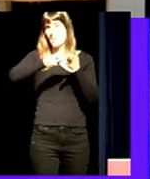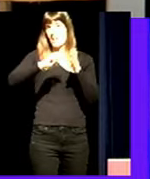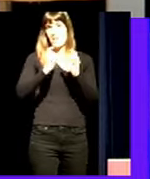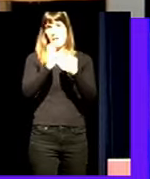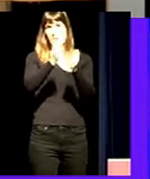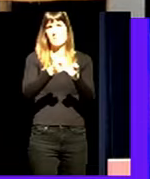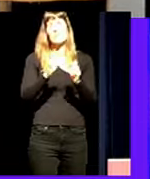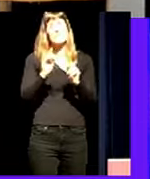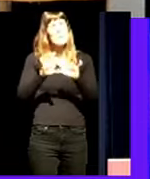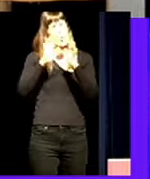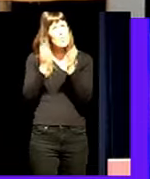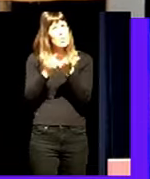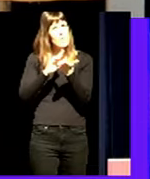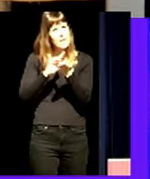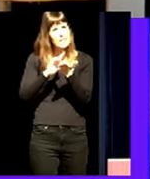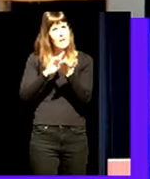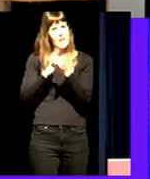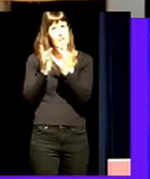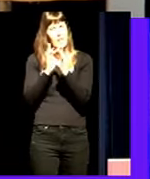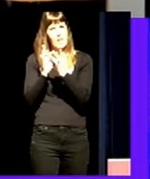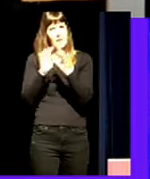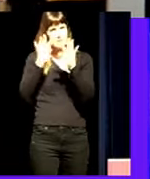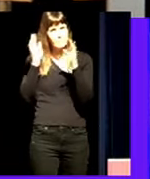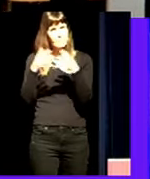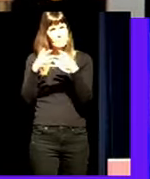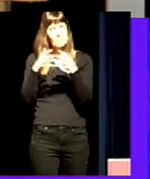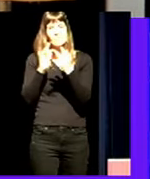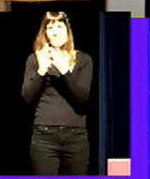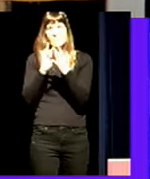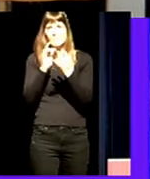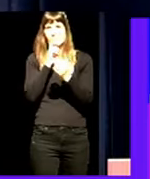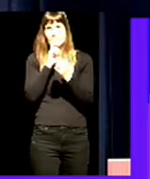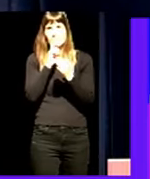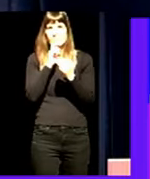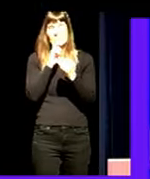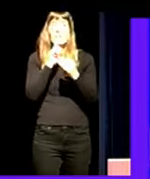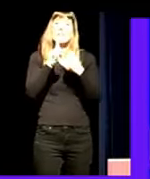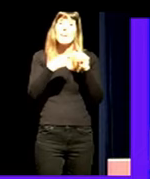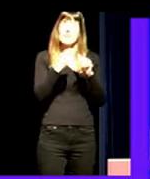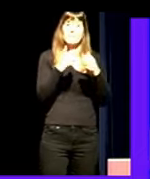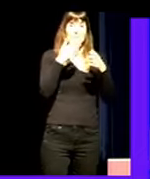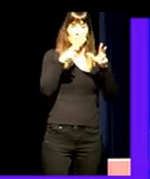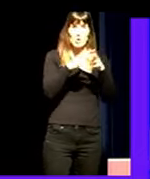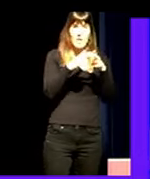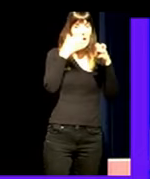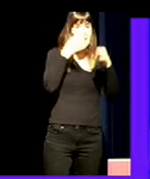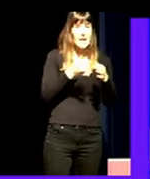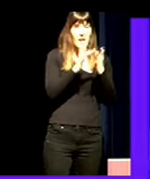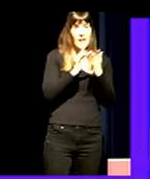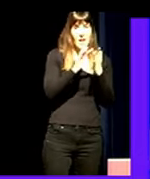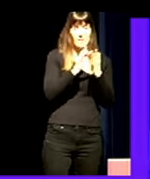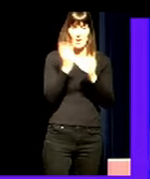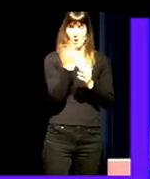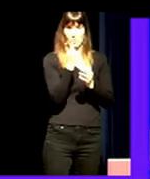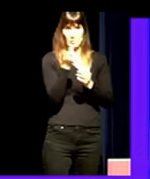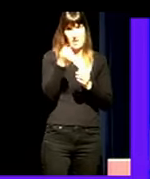mundu digitalean gertatzen dena eta gertatzen ari dagoena da mundu offlinean gertatzen zena, baina izpilu bat deko